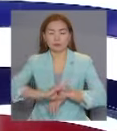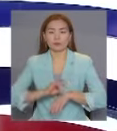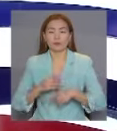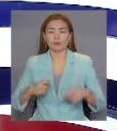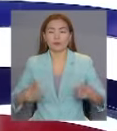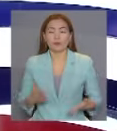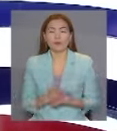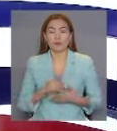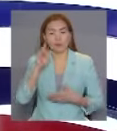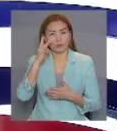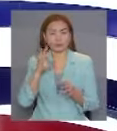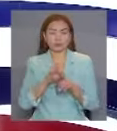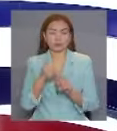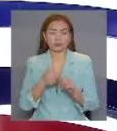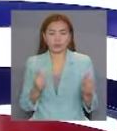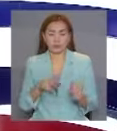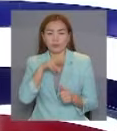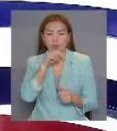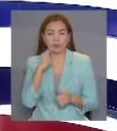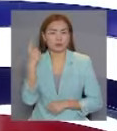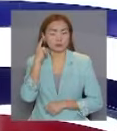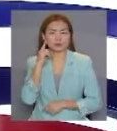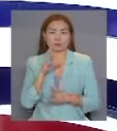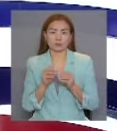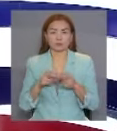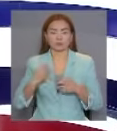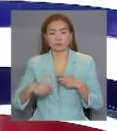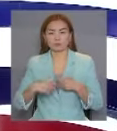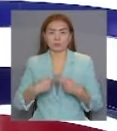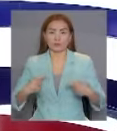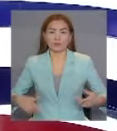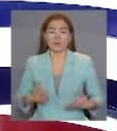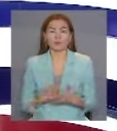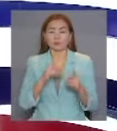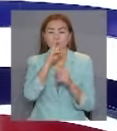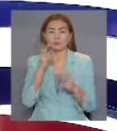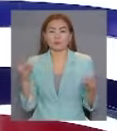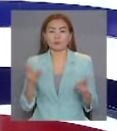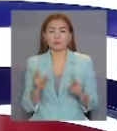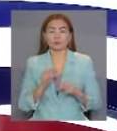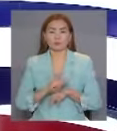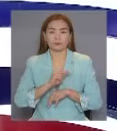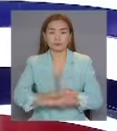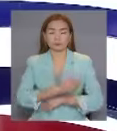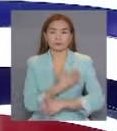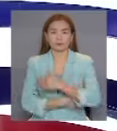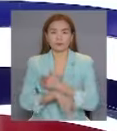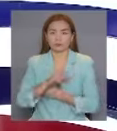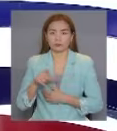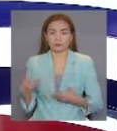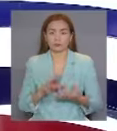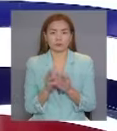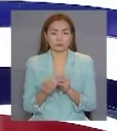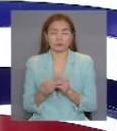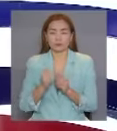ауытқулары, аутизм симптомдары, сөйлеу, есту мүшелерінің кемшіліктері бар. Ерекше қажеттілікті қажет ететін мүмкіндігі шектеулі балалар